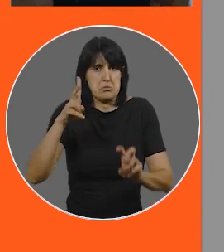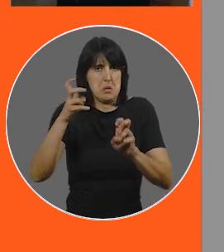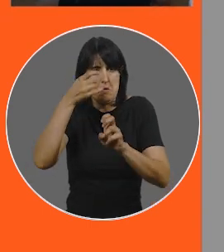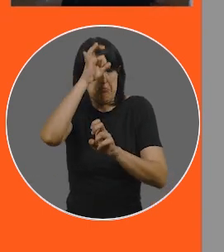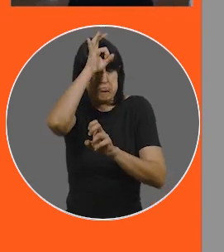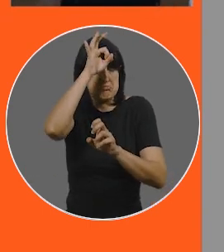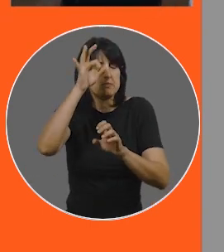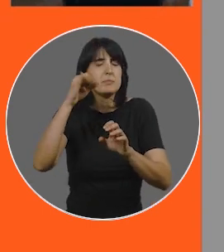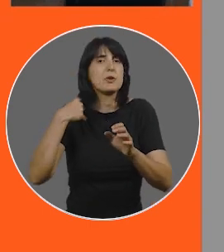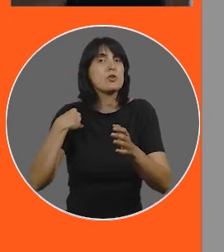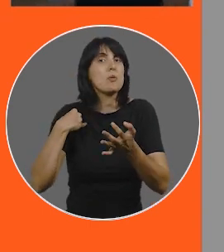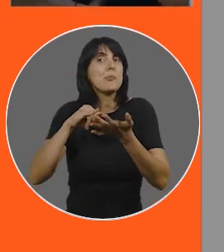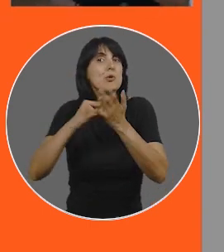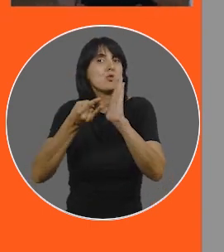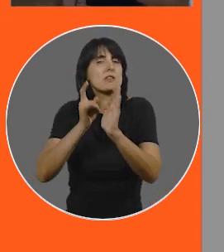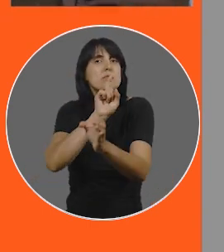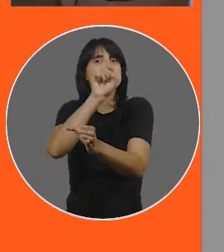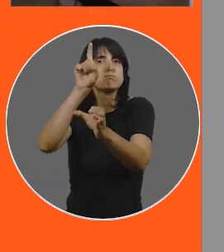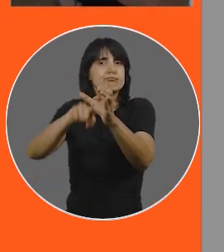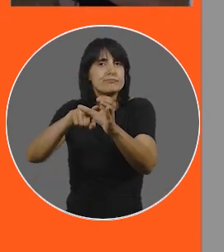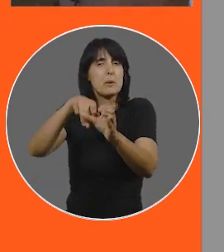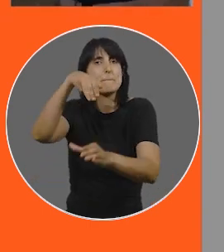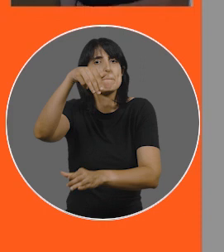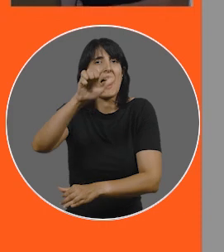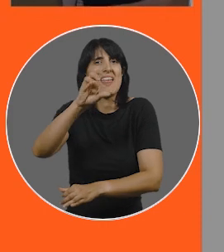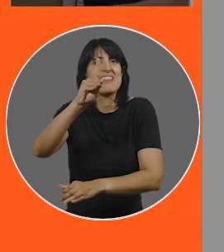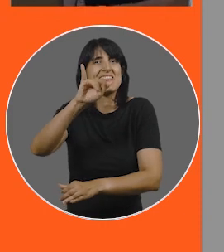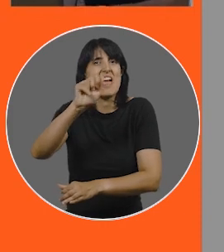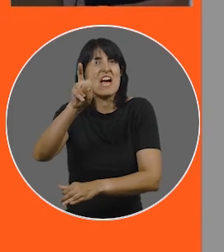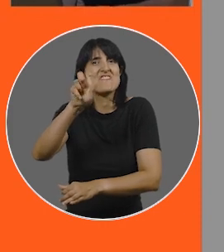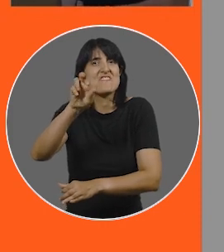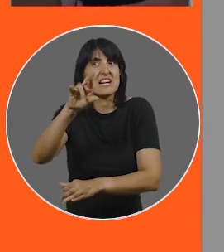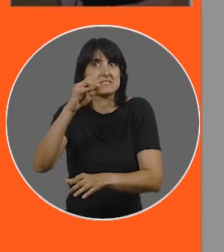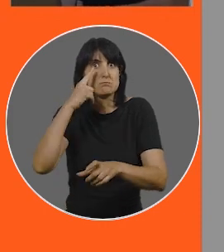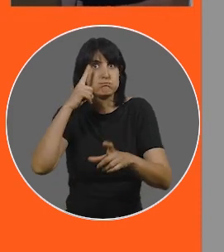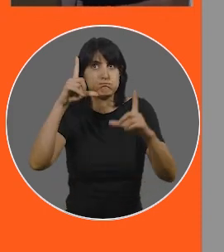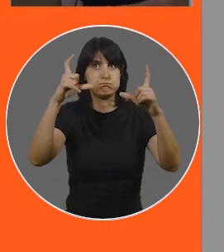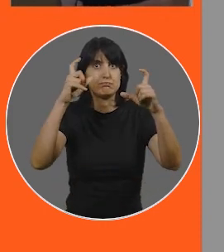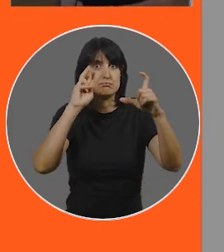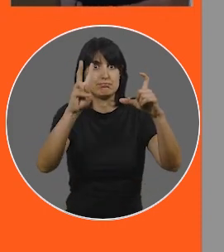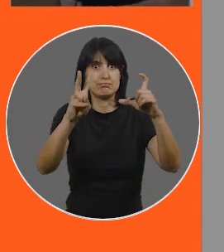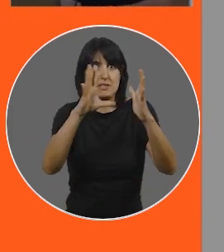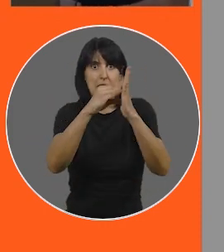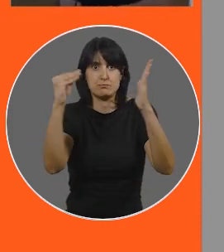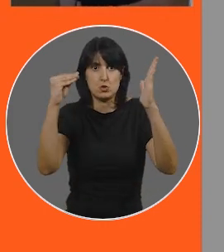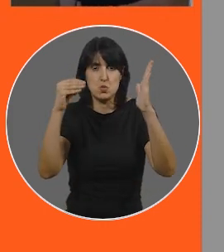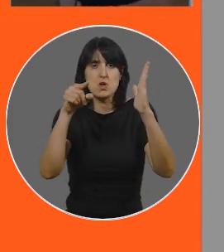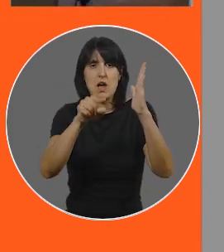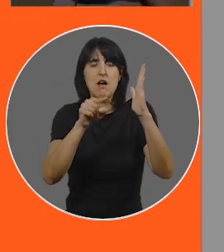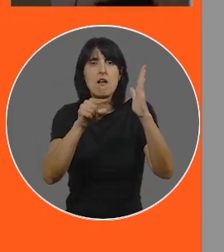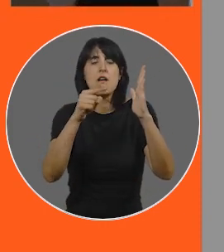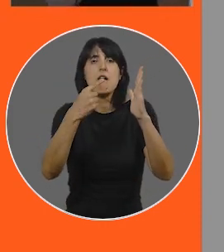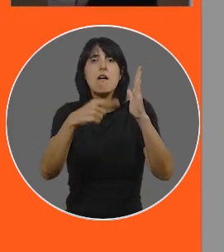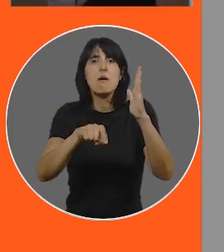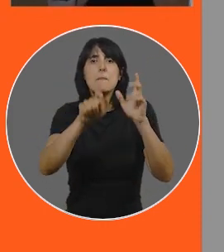Però nosaltres ens vam posar en un projecte europeu, el Mediaverse, que teniu a la pantalla, una captura de la interfície,